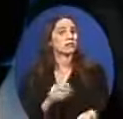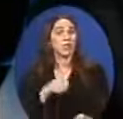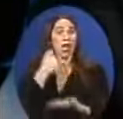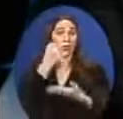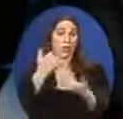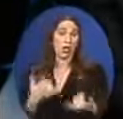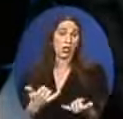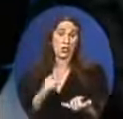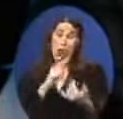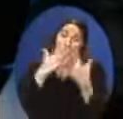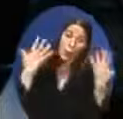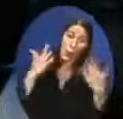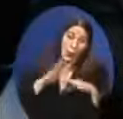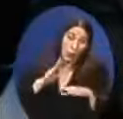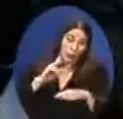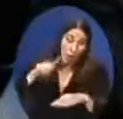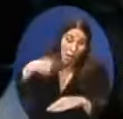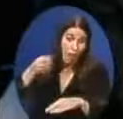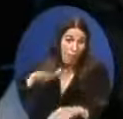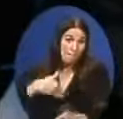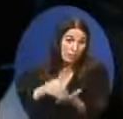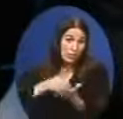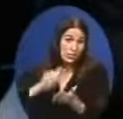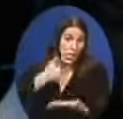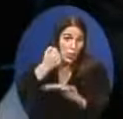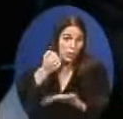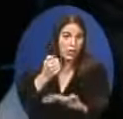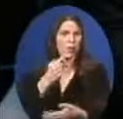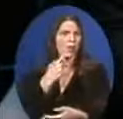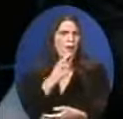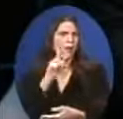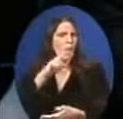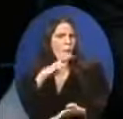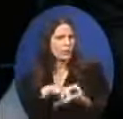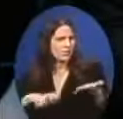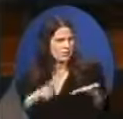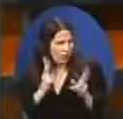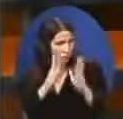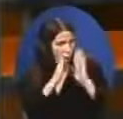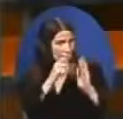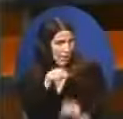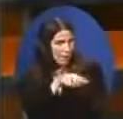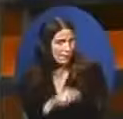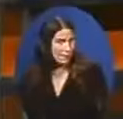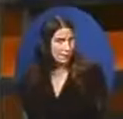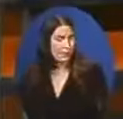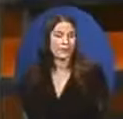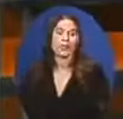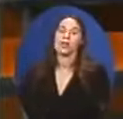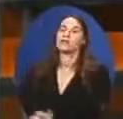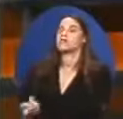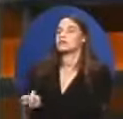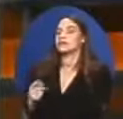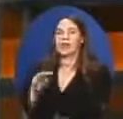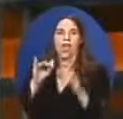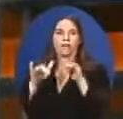הנוכחי, שלא ברור אם יהיה שר האוצר בממשלה הבאה, מדבר על כך שלא יהיו מיסים חדשים. אפשר להאמין לכם? תראה, קודם כל,